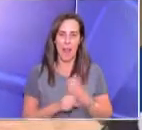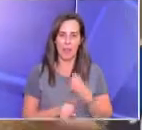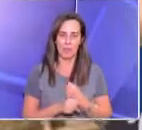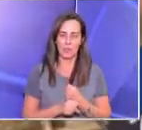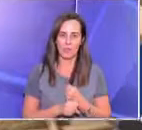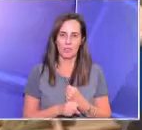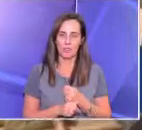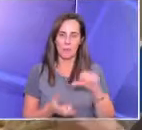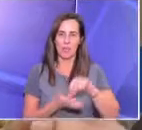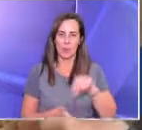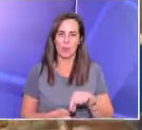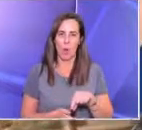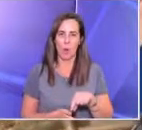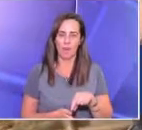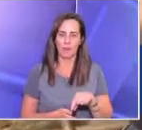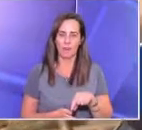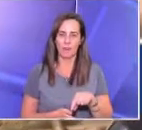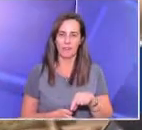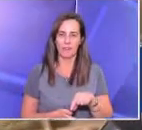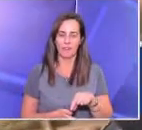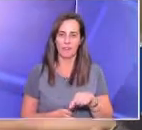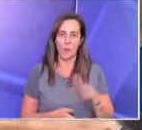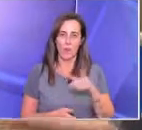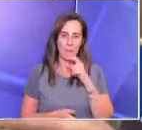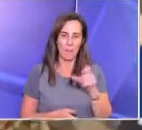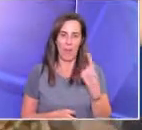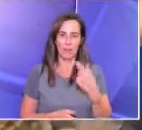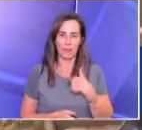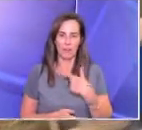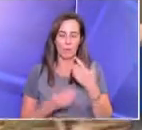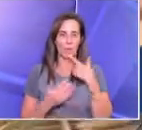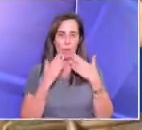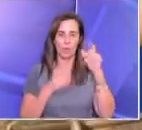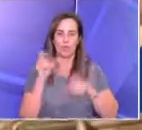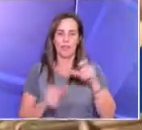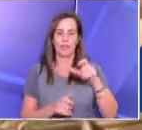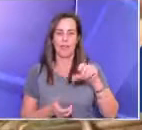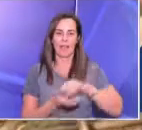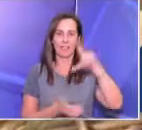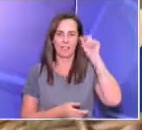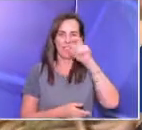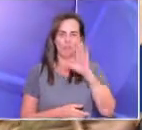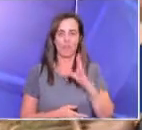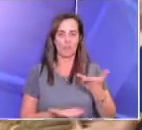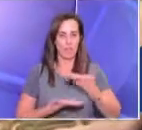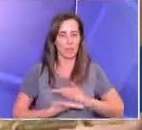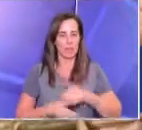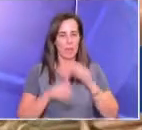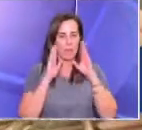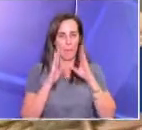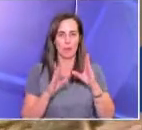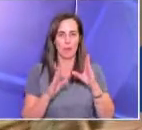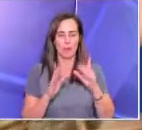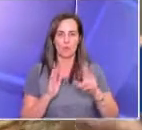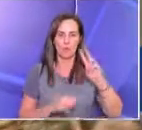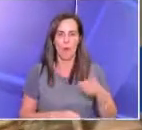לעשות, בעיר הזאת גם, ואולי במילה אחת, אני מודה לתושבי תל אביב יפו, שנתנו בי אמונם